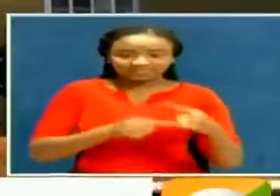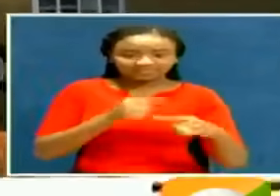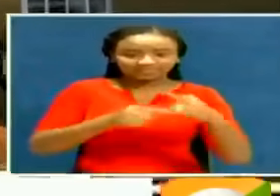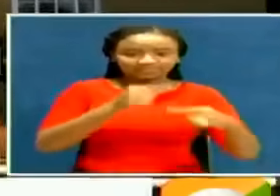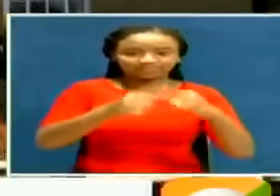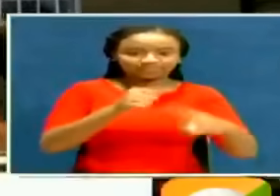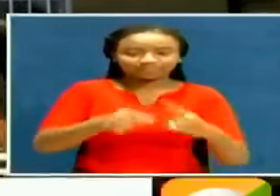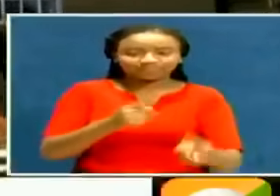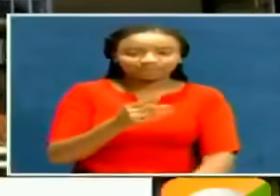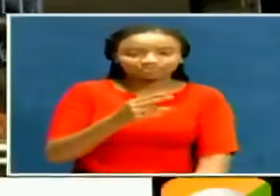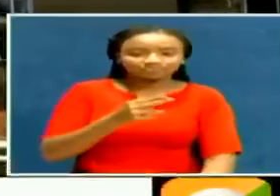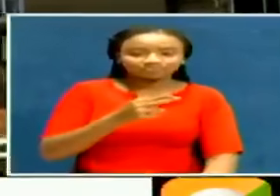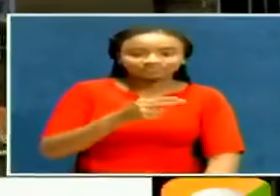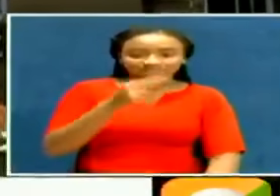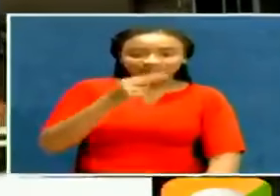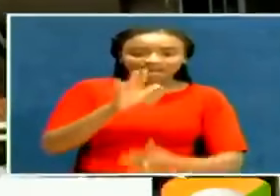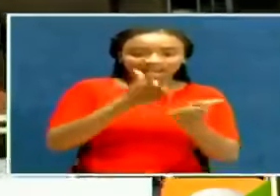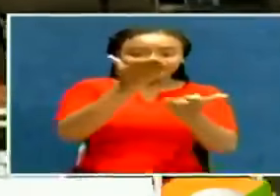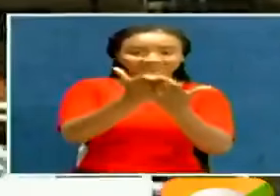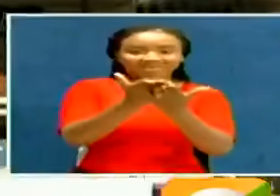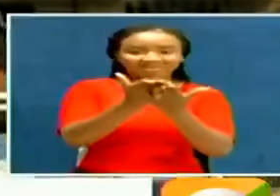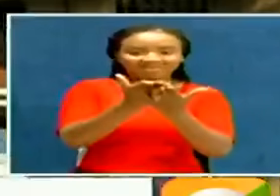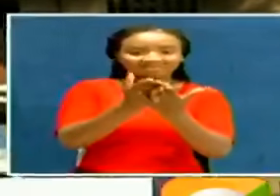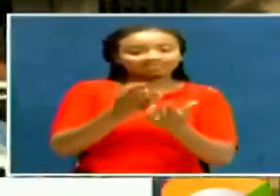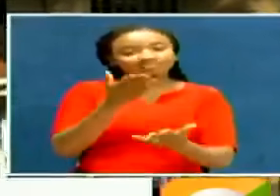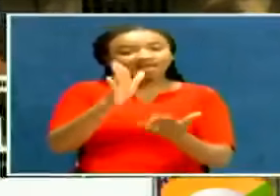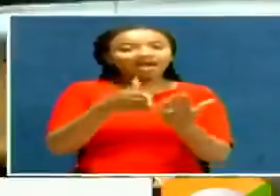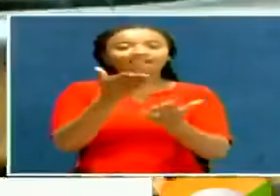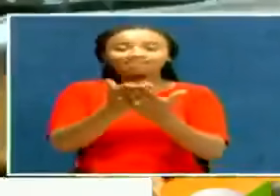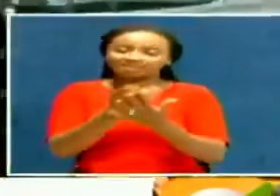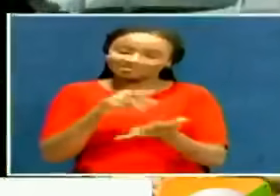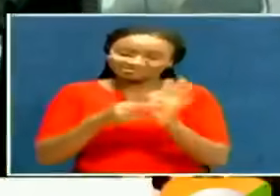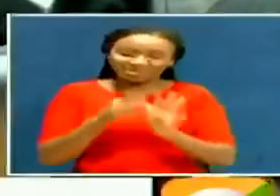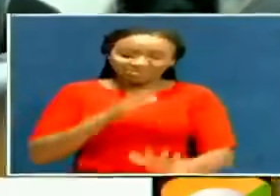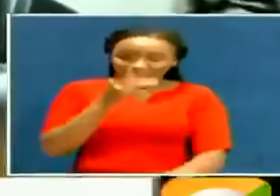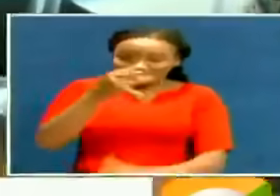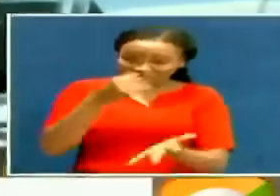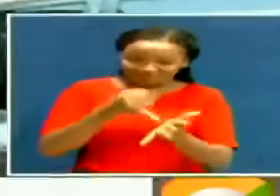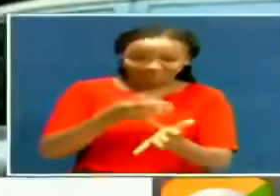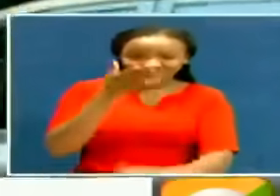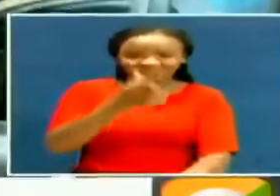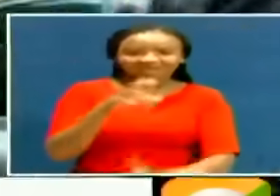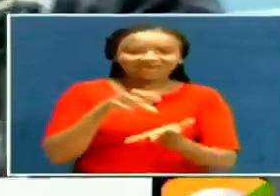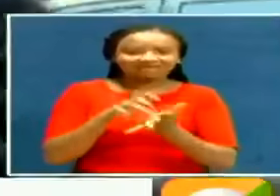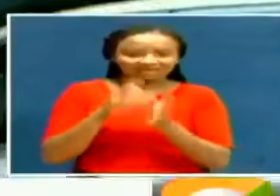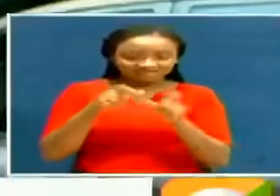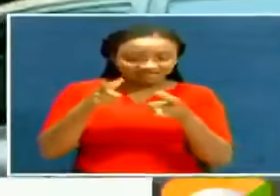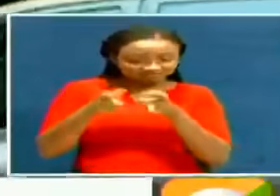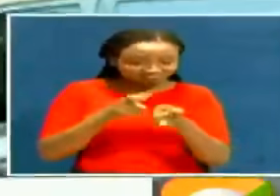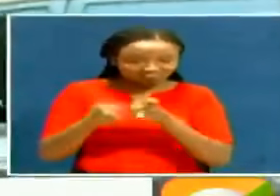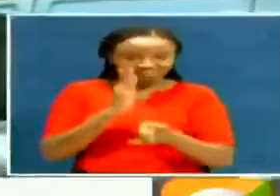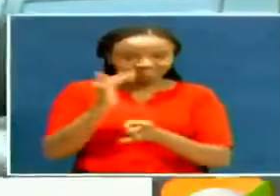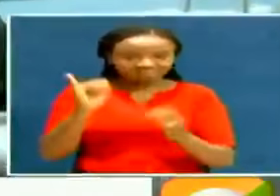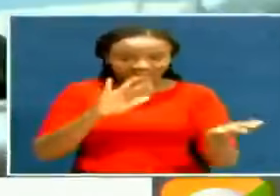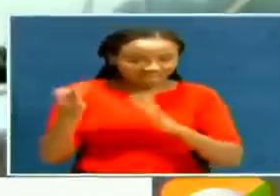ya juu ambapo jaji mkuu Koome atakuwa rais wake. Anapojiandaa kuanza safari, suala lingine linalomsubiri